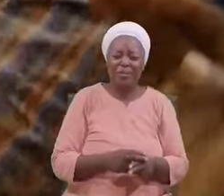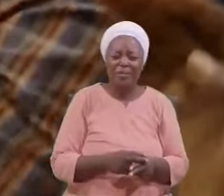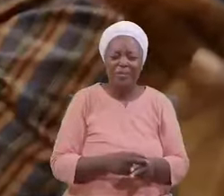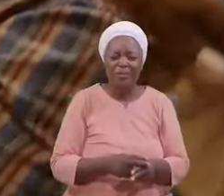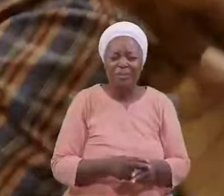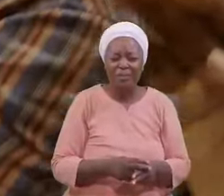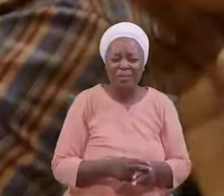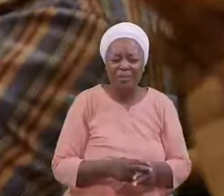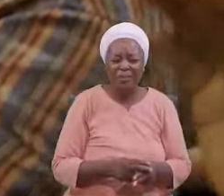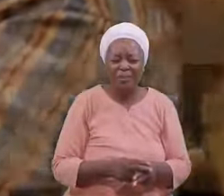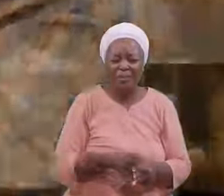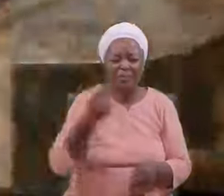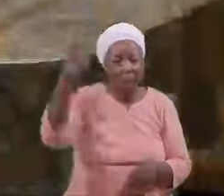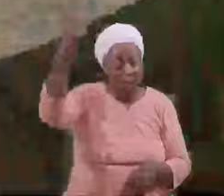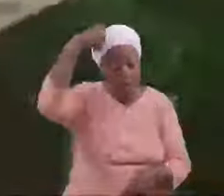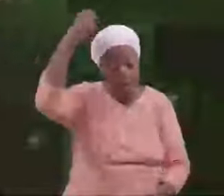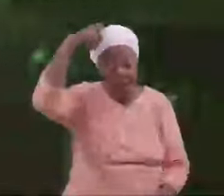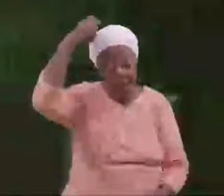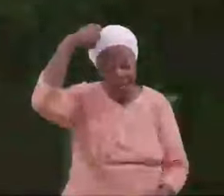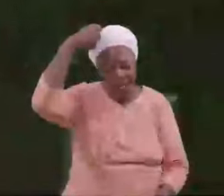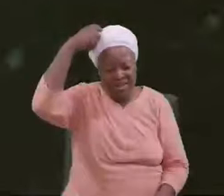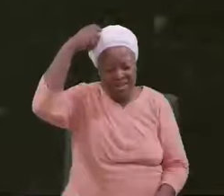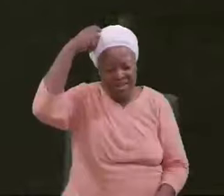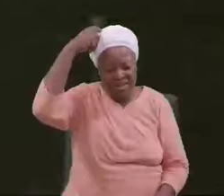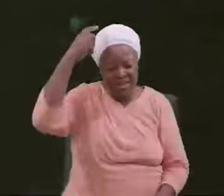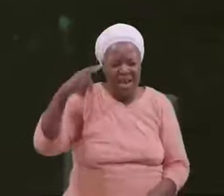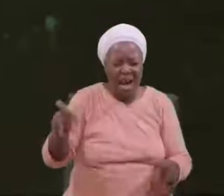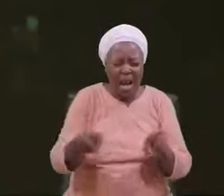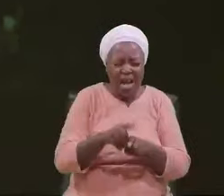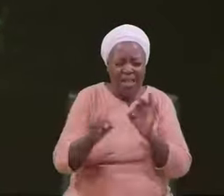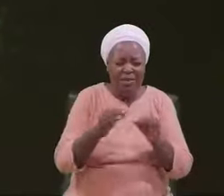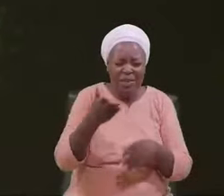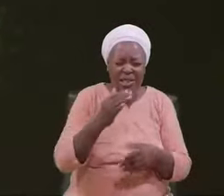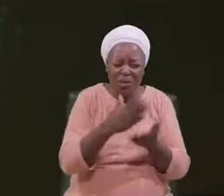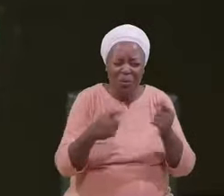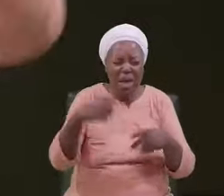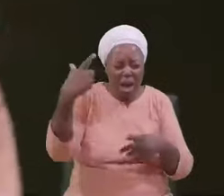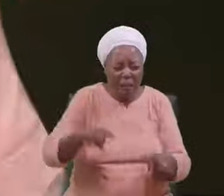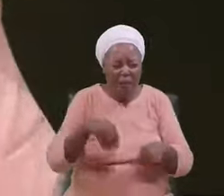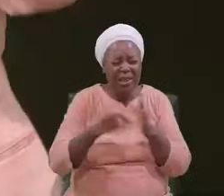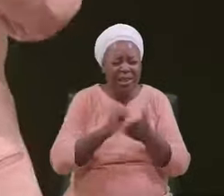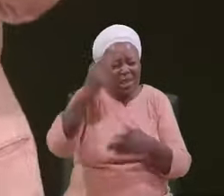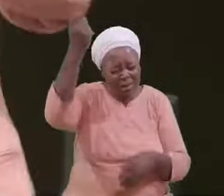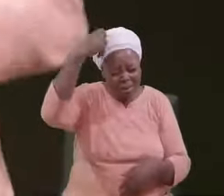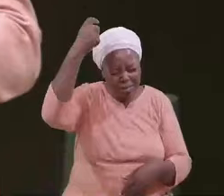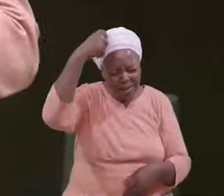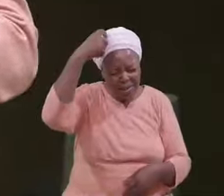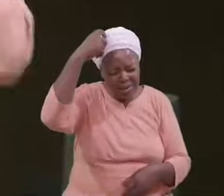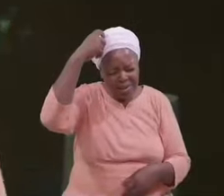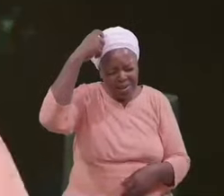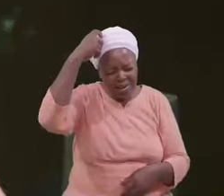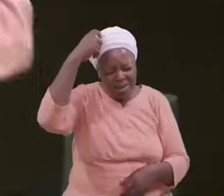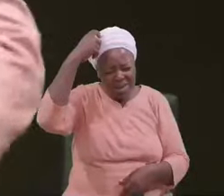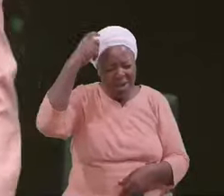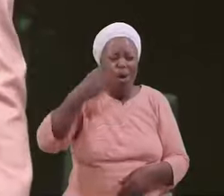Le cerveau, c'est comme il y a quelque chose qui arrive au cerveau. Chaque fois que tu touches la